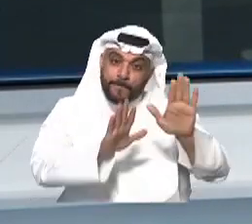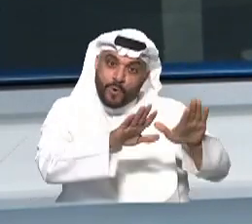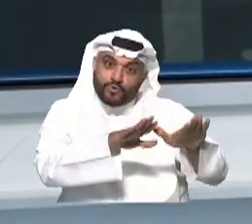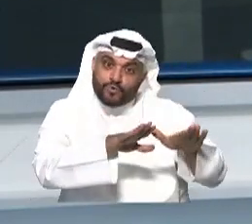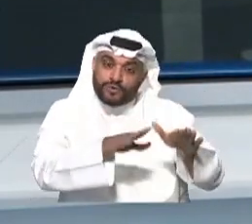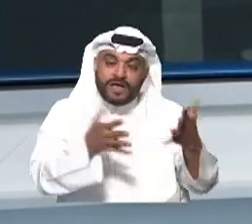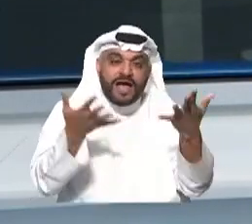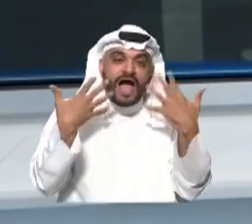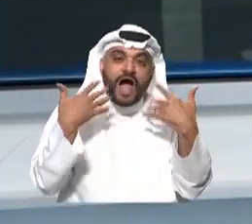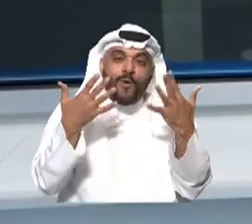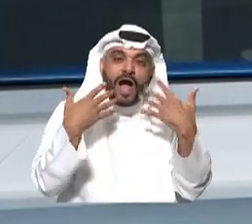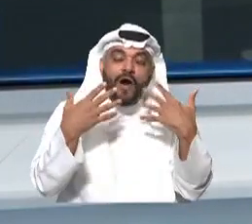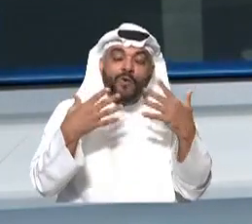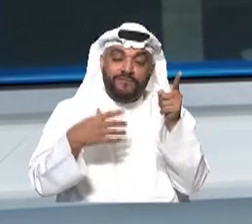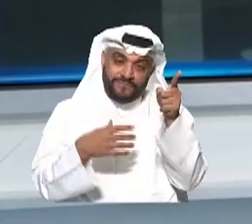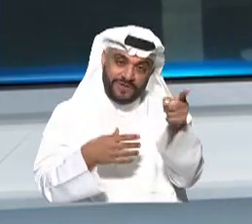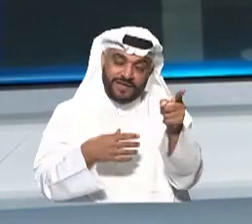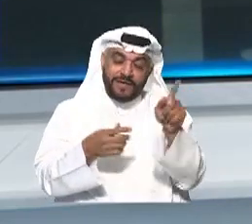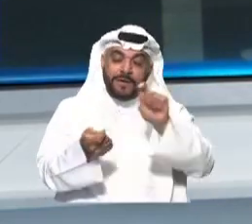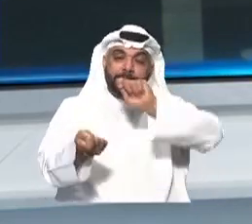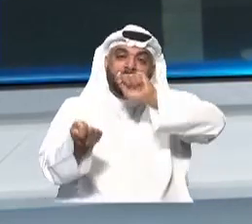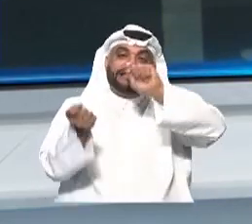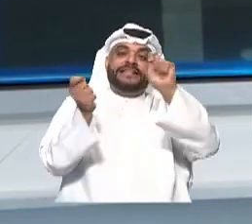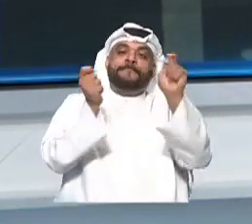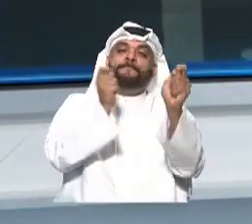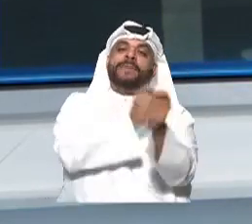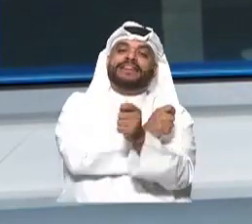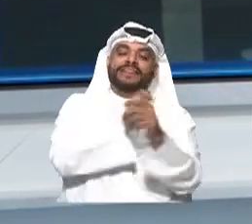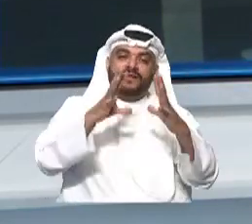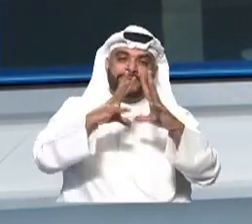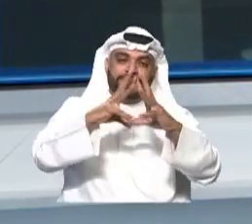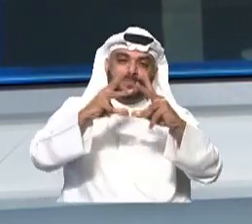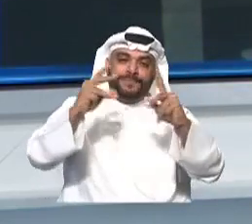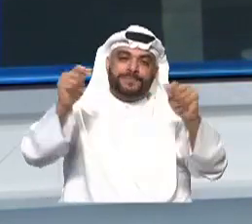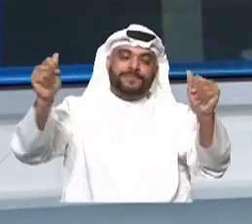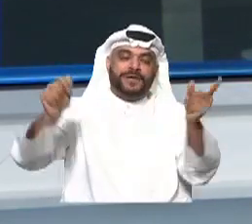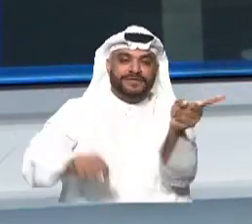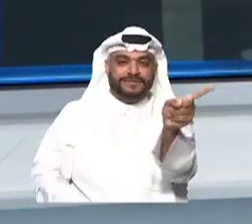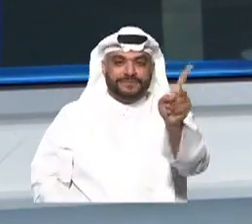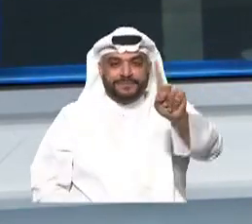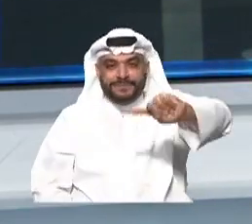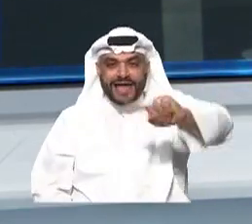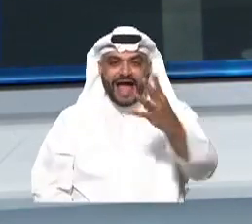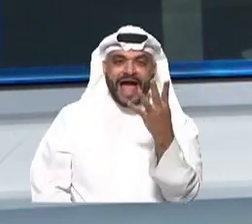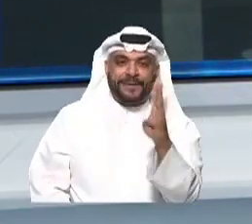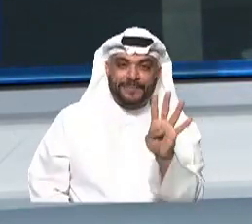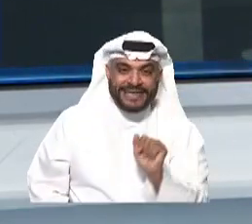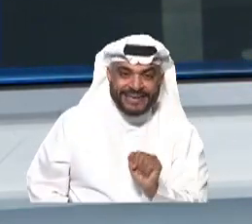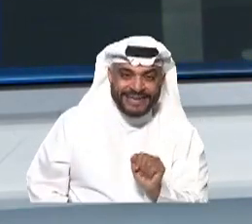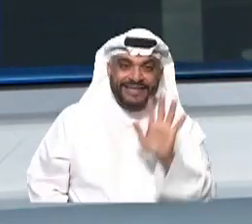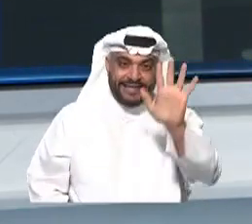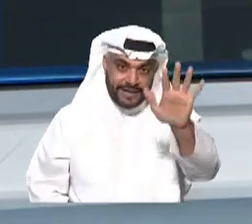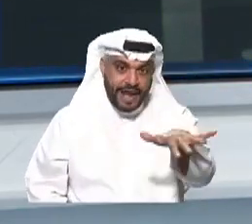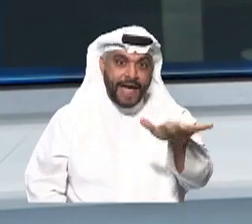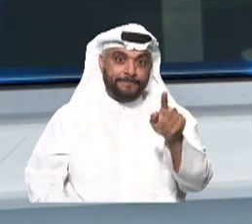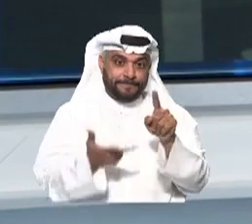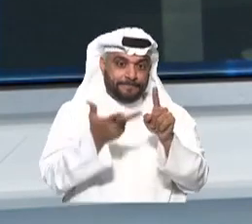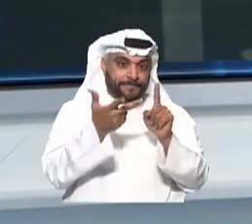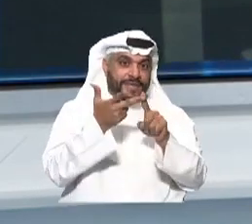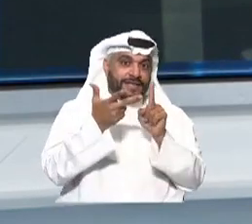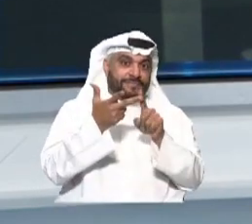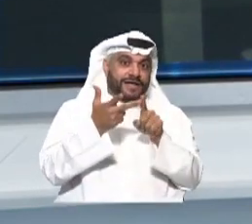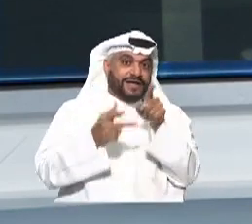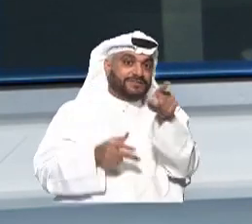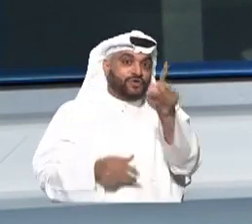ولكن تتحول إلى شمالية غربية توصل سرعتها إلى 40 كيلومتر في الساعة. كذلك تتعرض المنطقة ابتداء